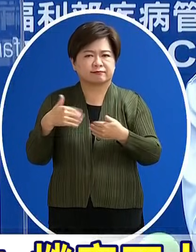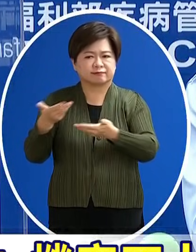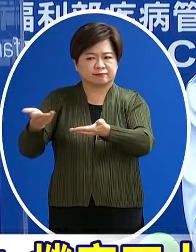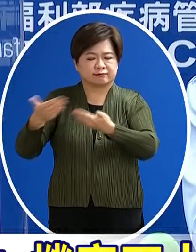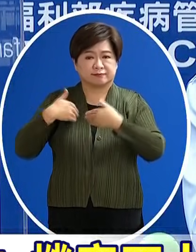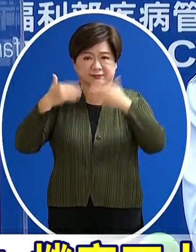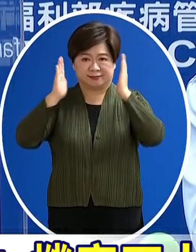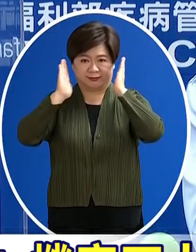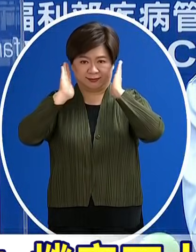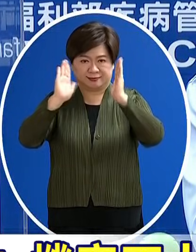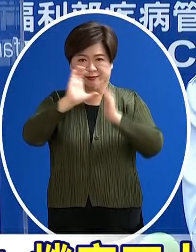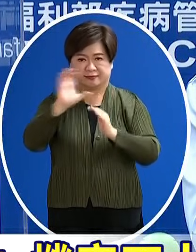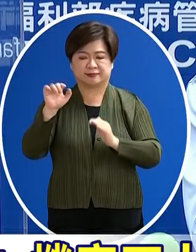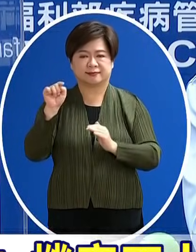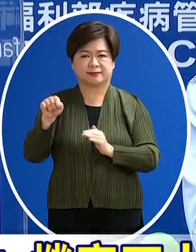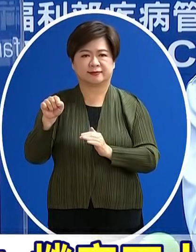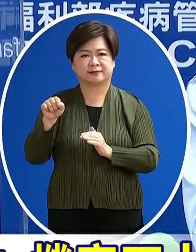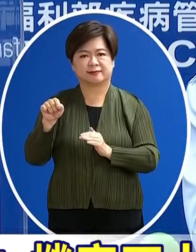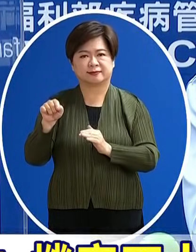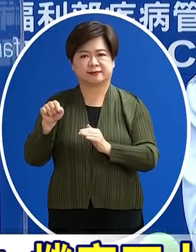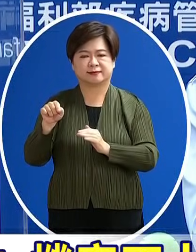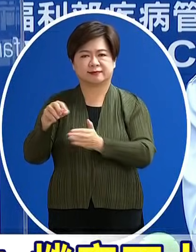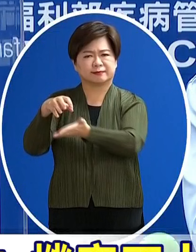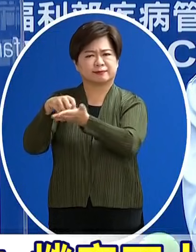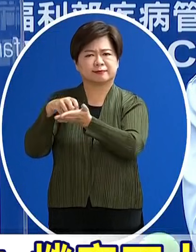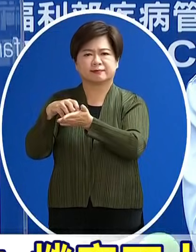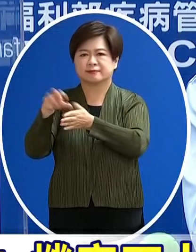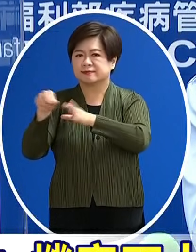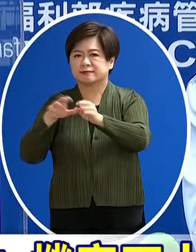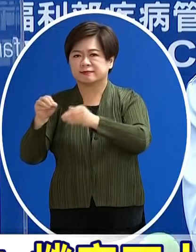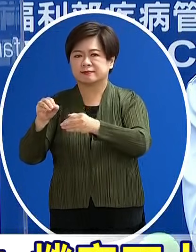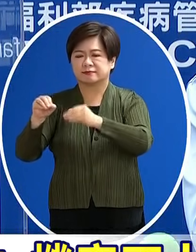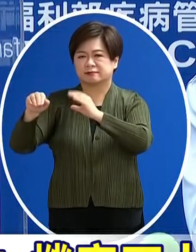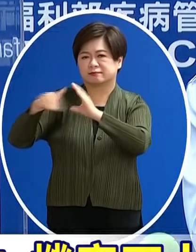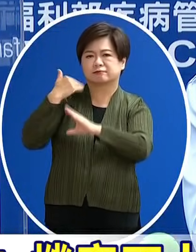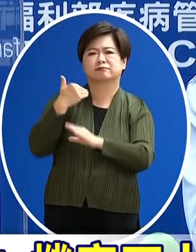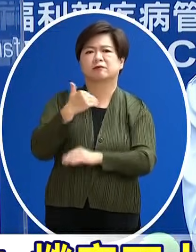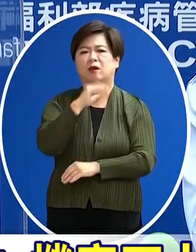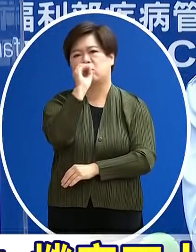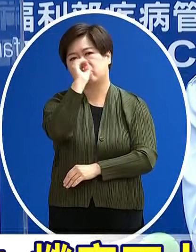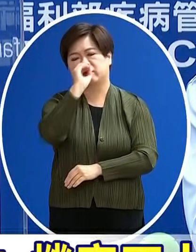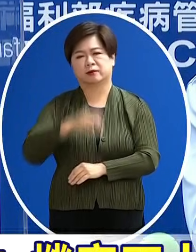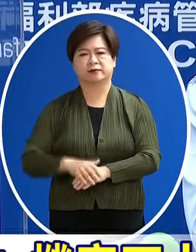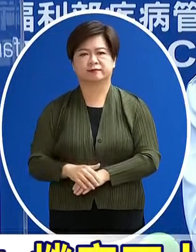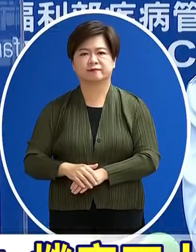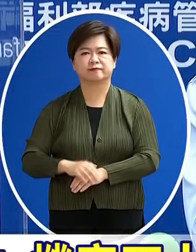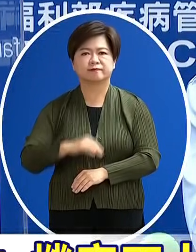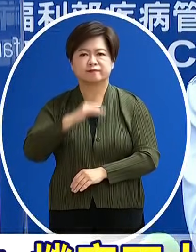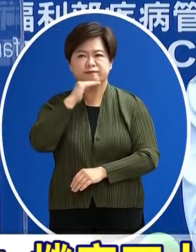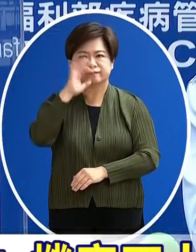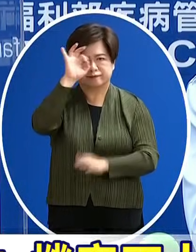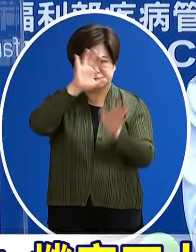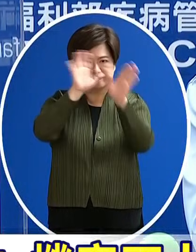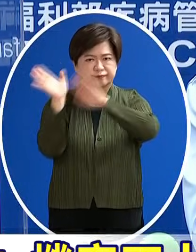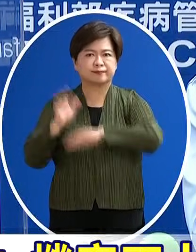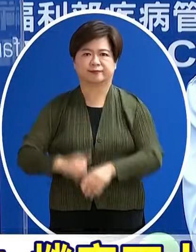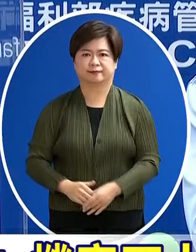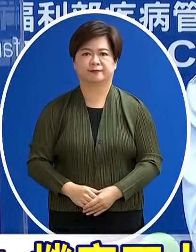相关的一些这些文件或相关什么，但我们也会密切注意这个事情。